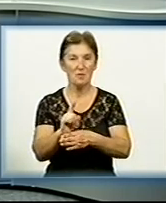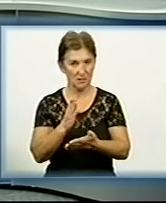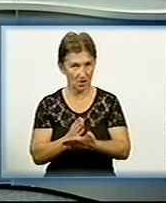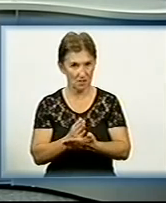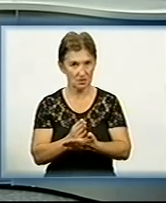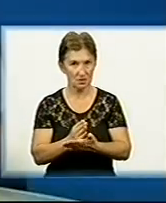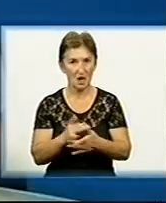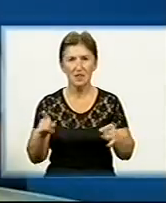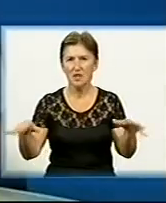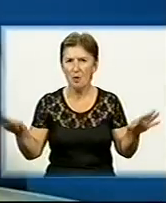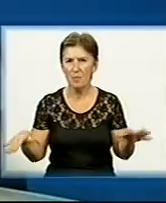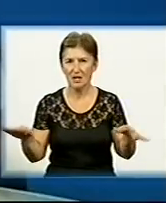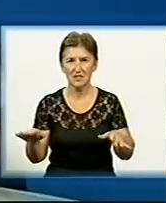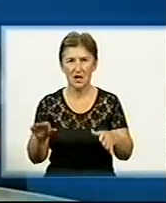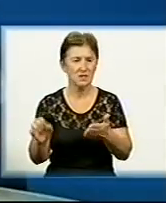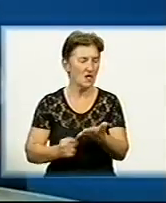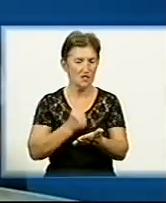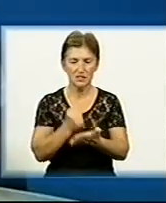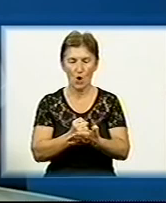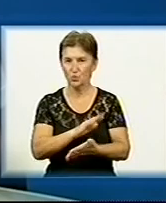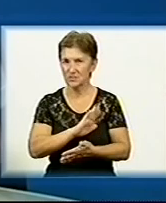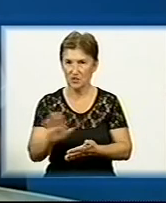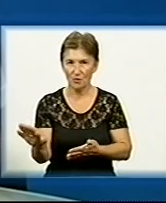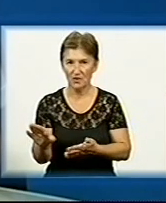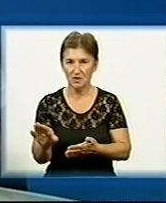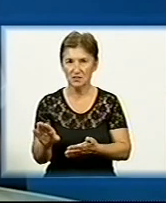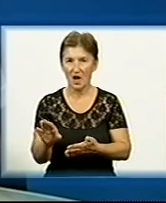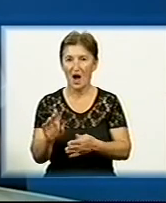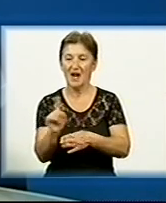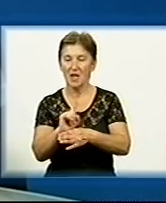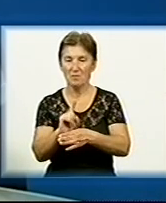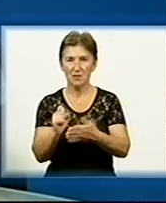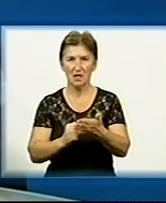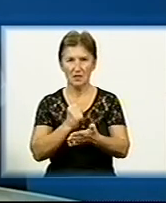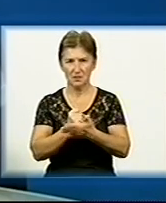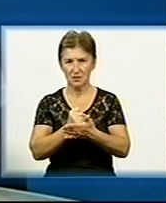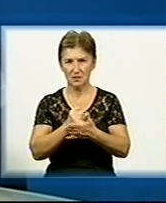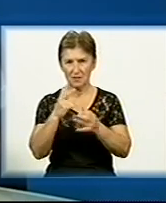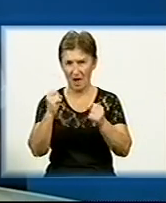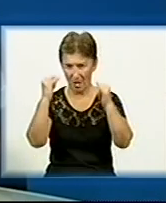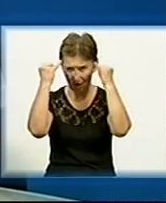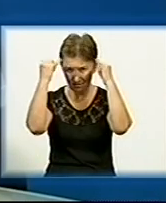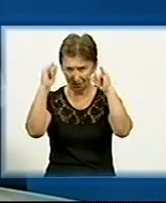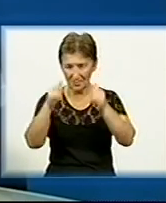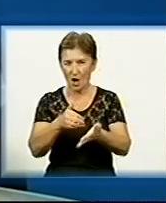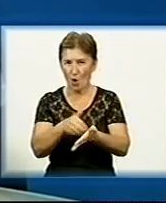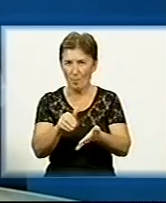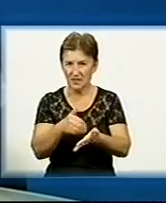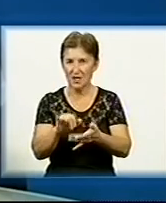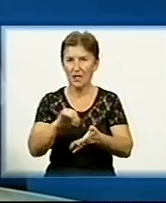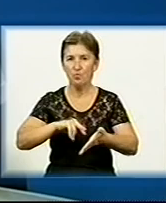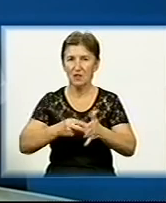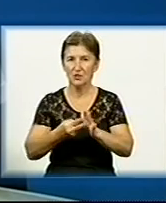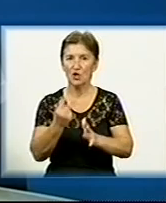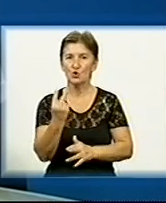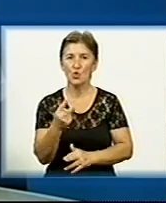Пернату Дичину лімітів не встановлюються. Ліміти встановлюються на диких парнокопитних тварин. І в нас відкриття полювання планується з